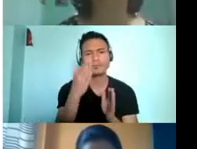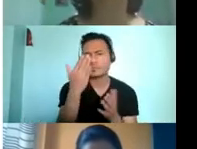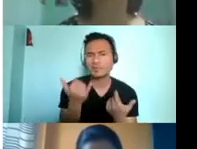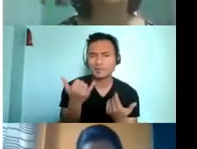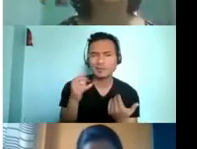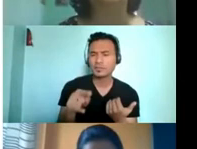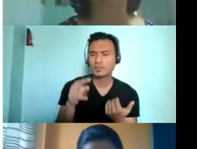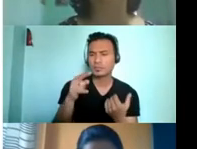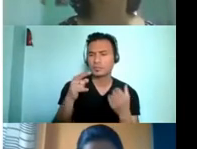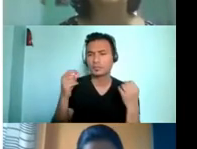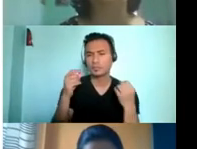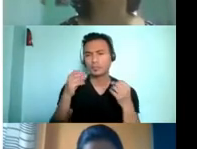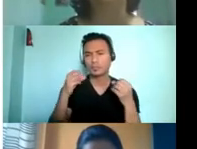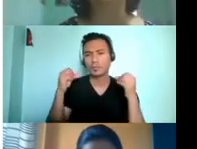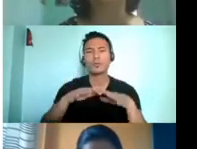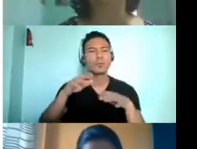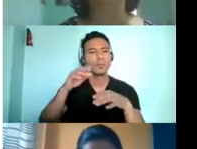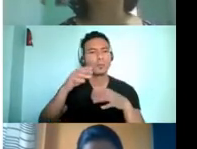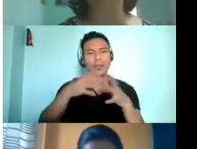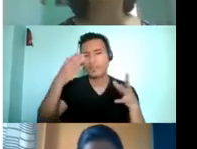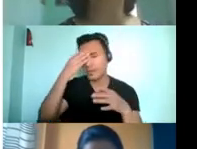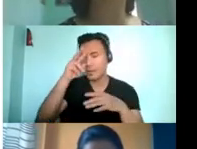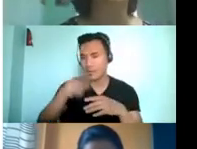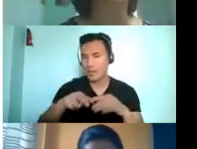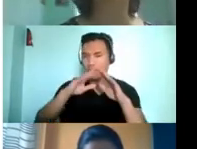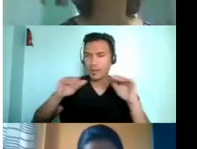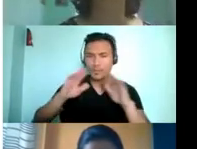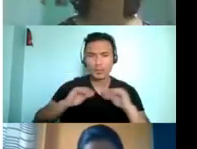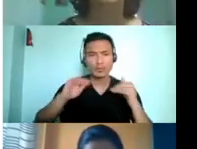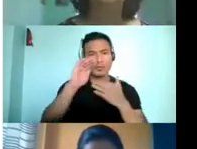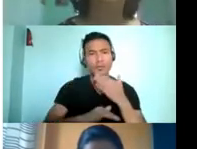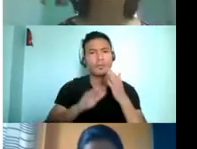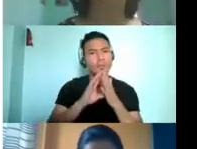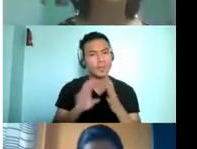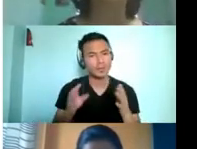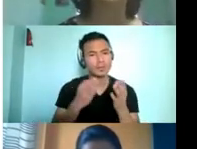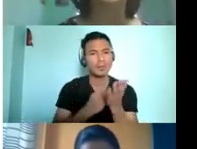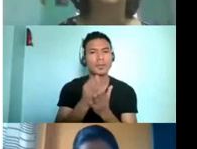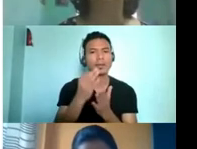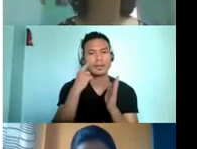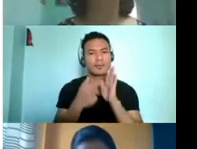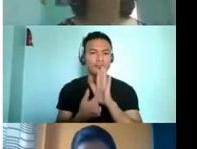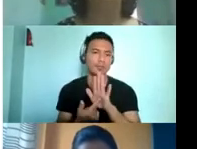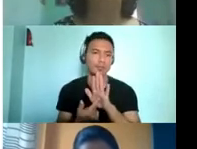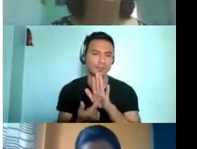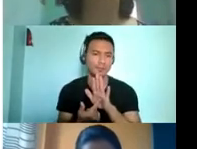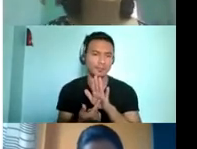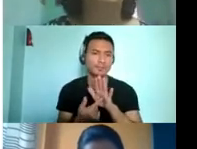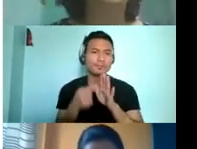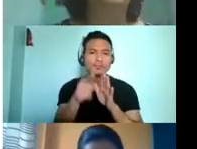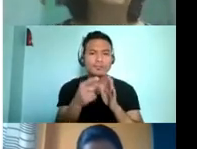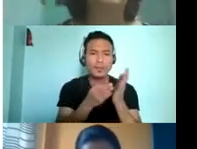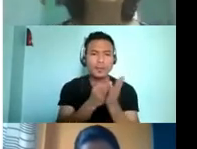यस्तो विपत्कालीन अवस्थामा हरेक व्यक्तिले फरक फरक तरिकाले चाहिँ आफ्नो व्यवहार देखाउँछन् होइन, त्यो व्यवहार